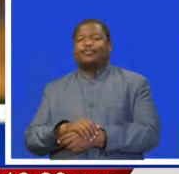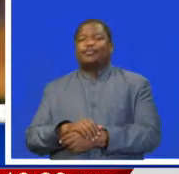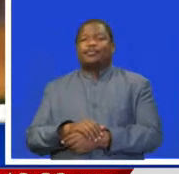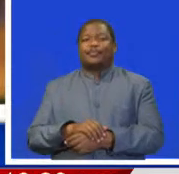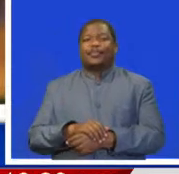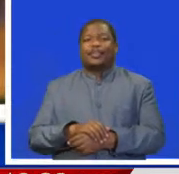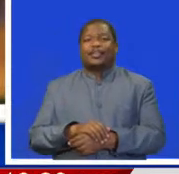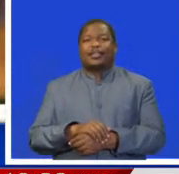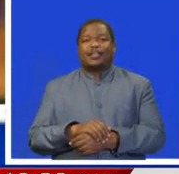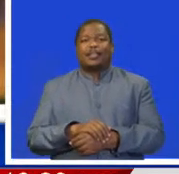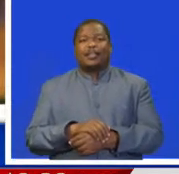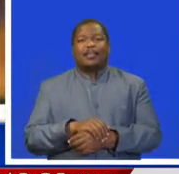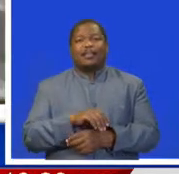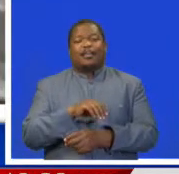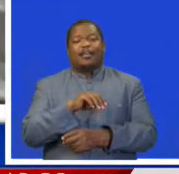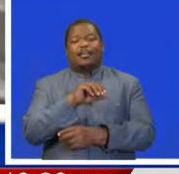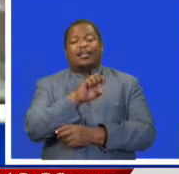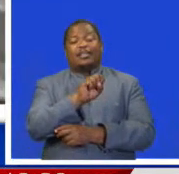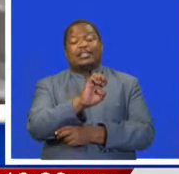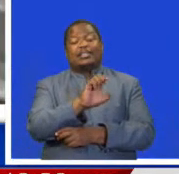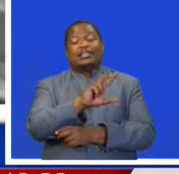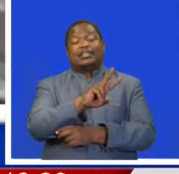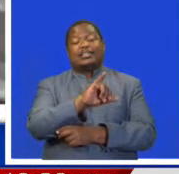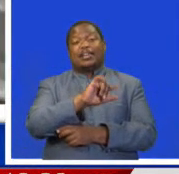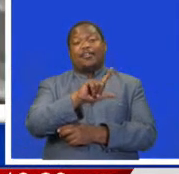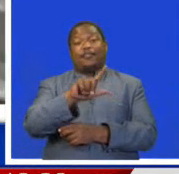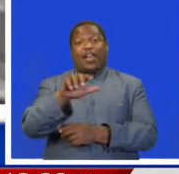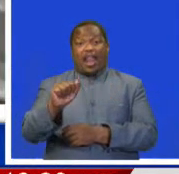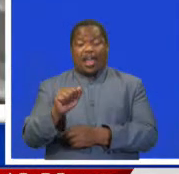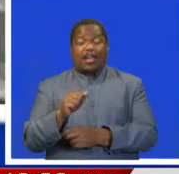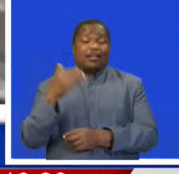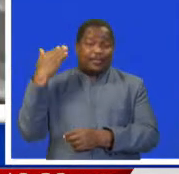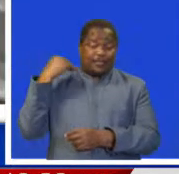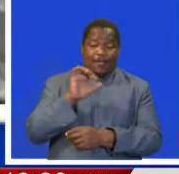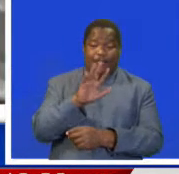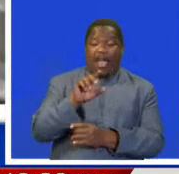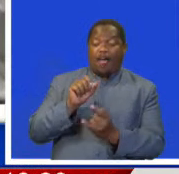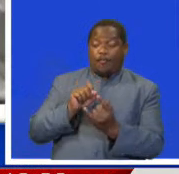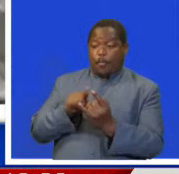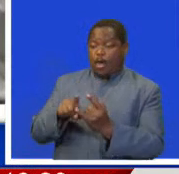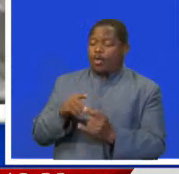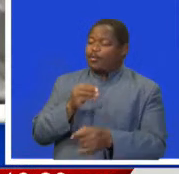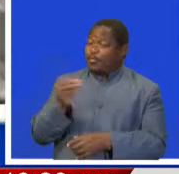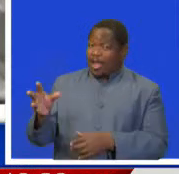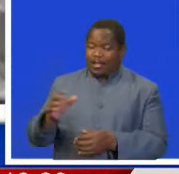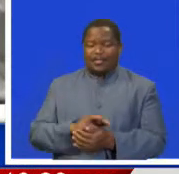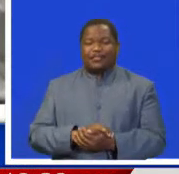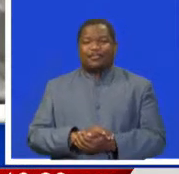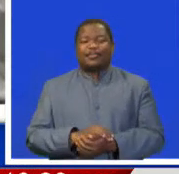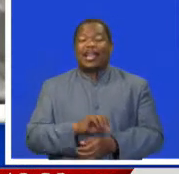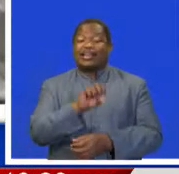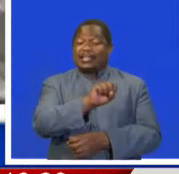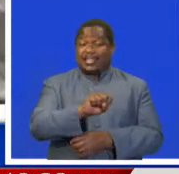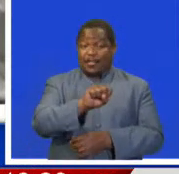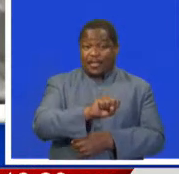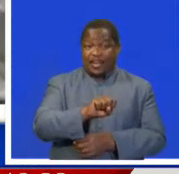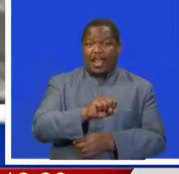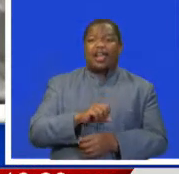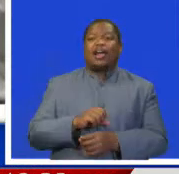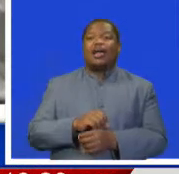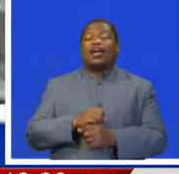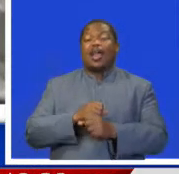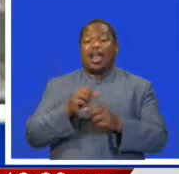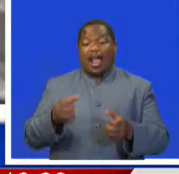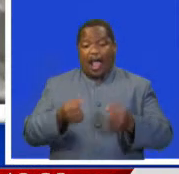lenemlamvu yokudlala kahle kulenzebe lapho khona yaphakamisa kwesihlanu ngeminyaka wa 2016. iSevilla yunqomile lo mdlalo ngeligoli